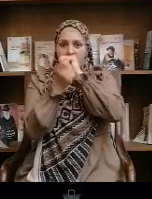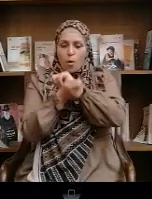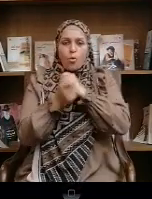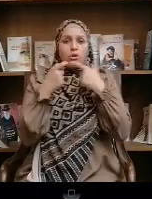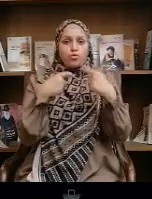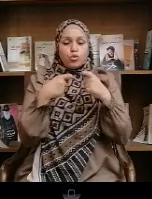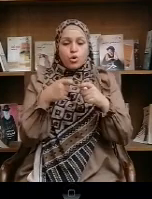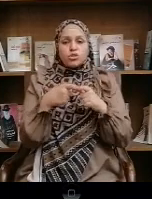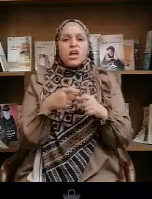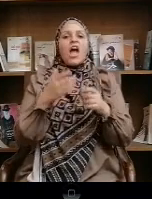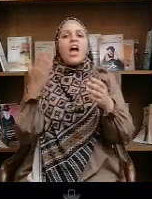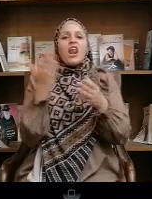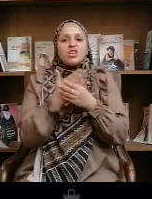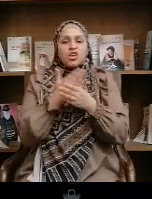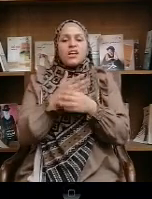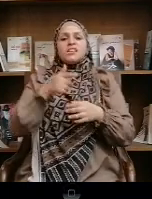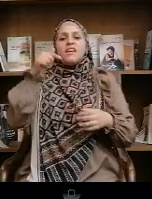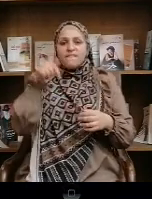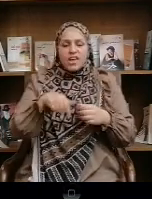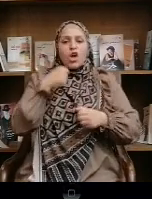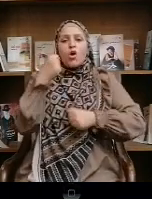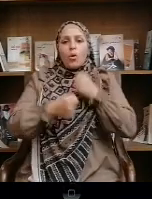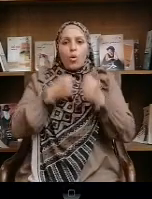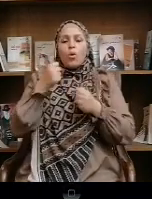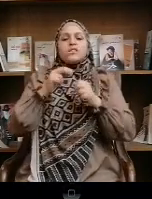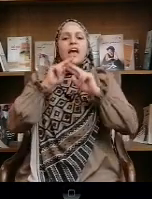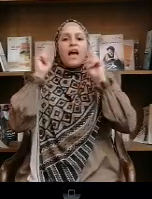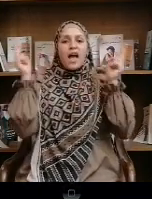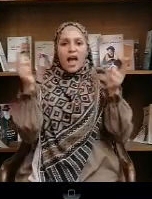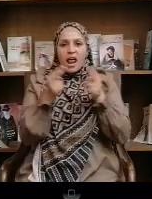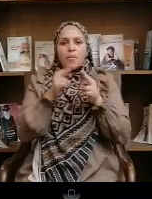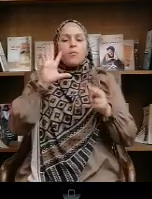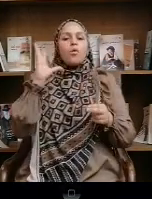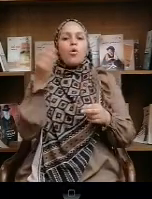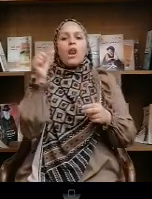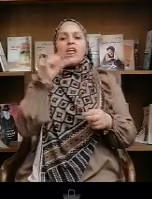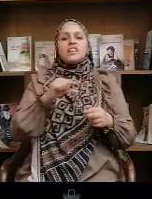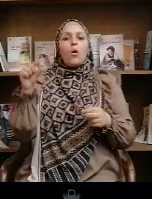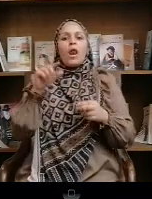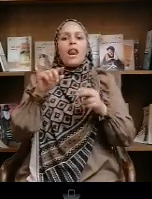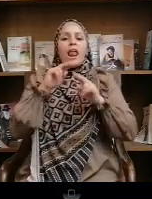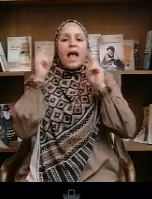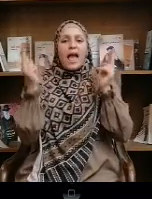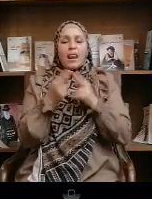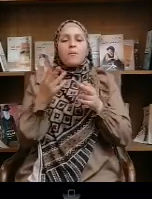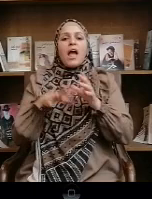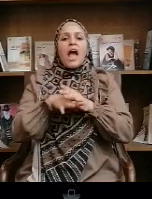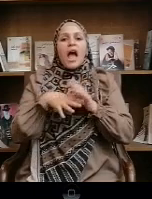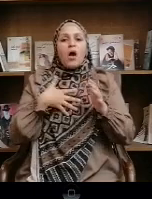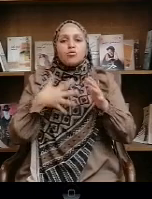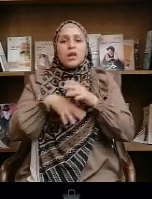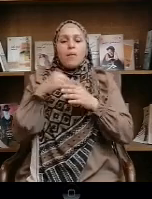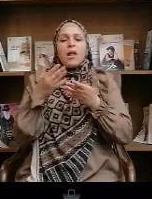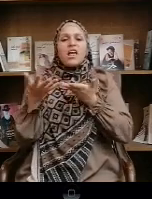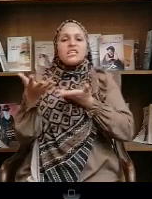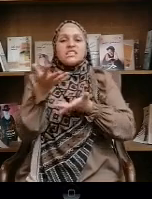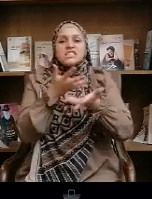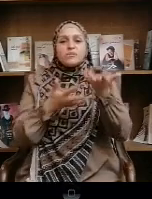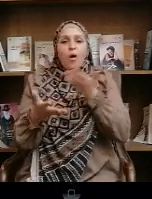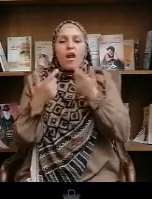كذلك هناك اتجاه وجهود عالميه من كل دول العالم للاستثمار في